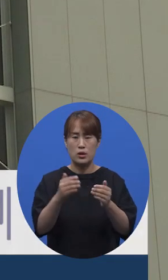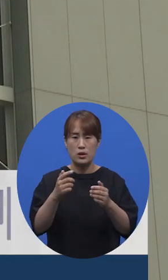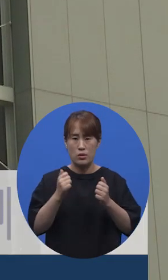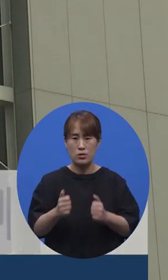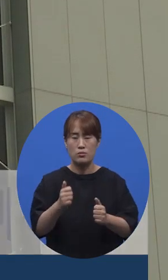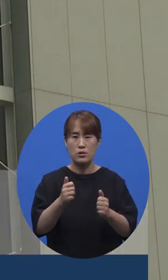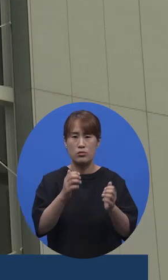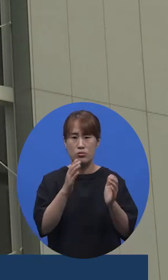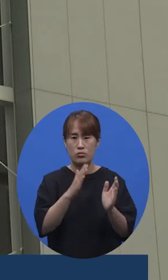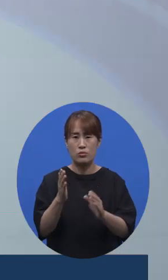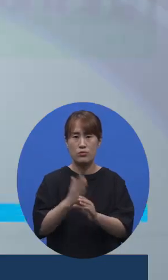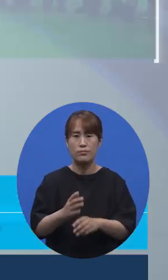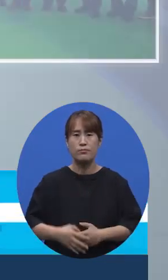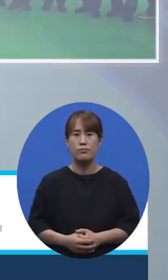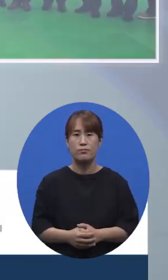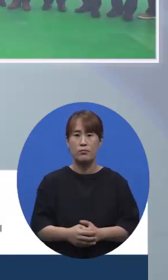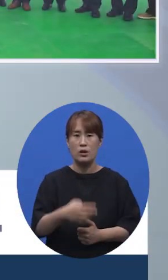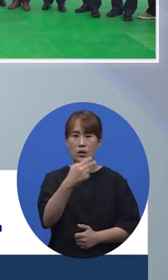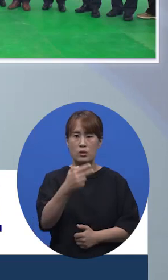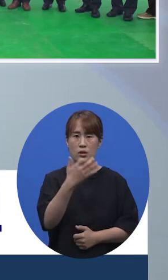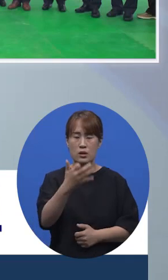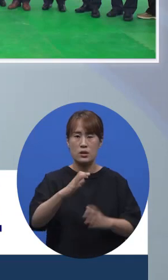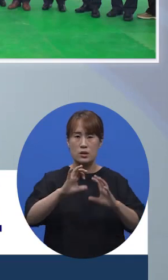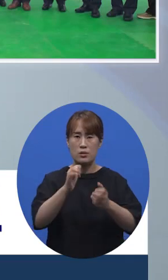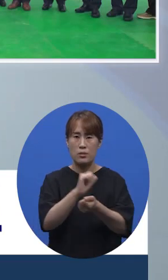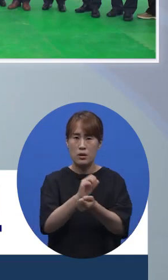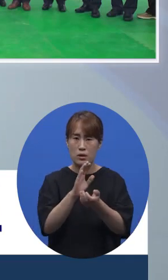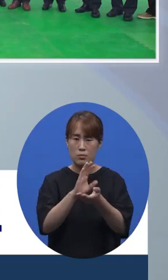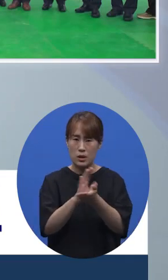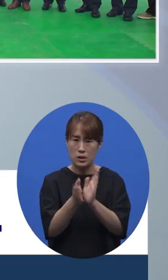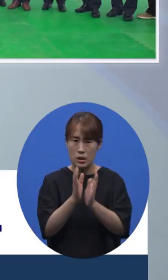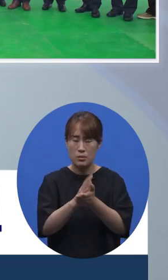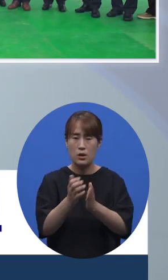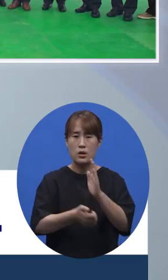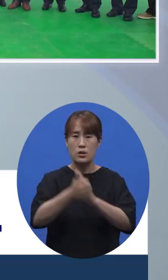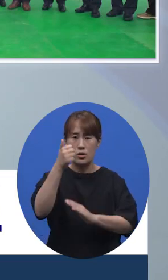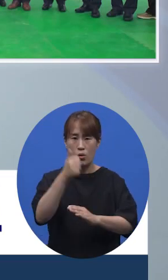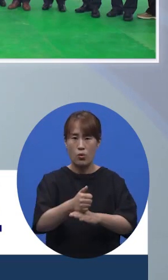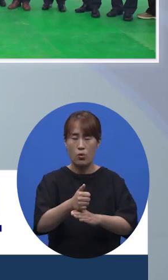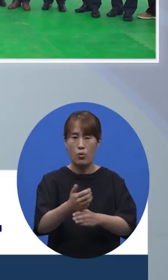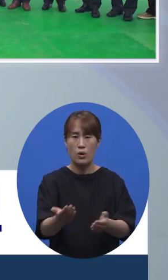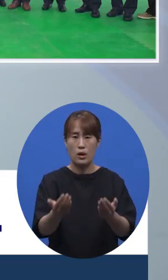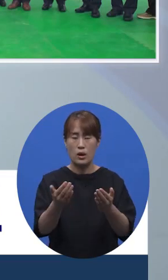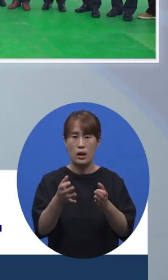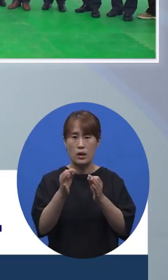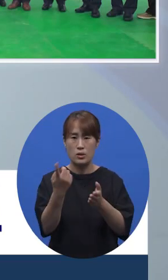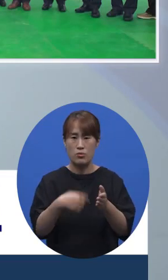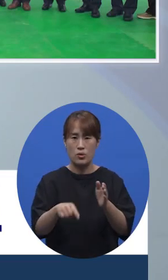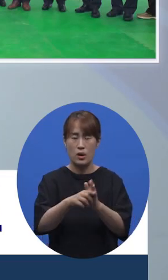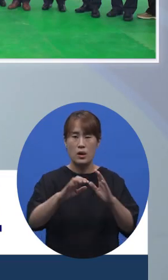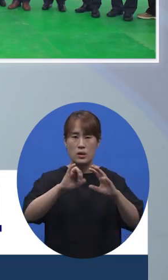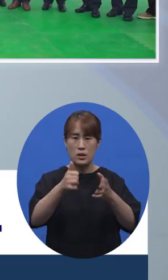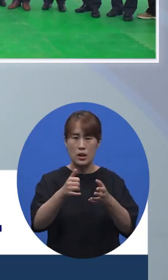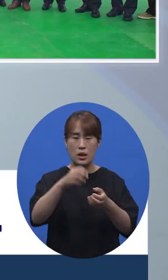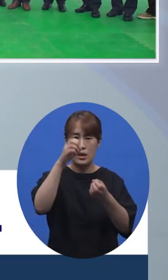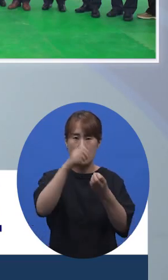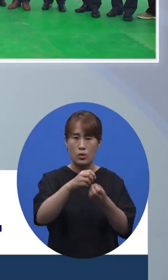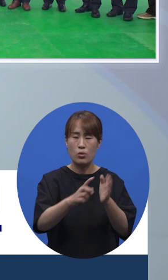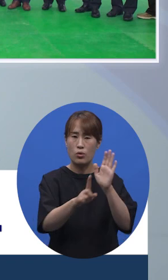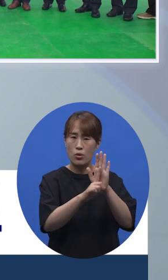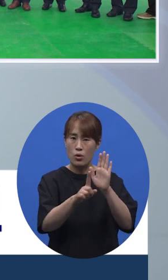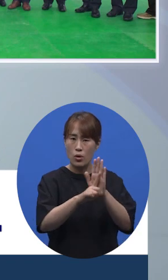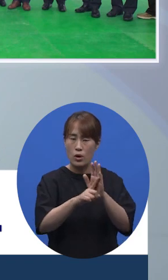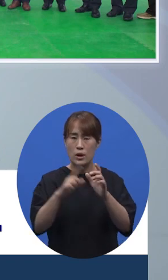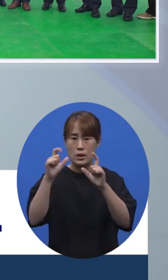가하고 있습니다 2019 충주 세계 무예 마스터 10 의 성공 개최를 기원하는 세계 전통 후의